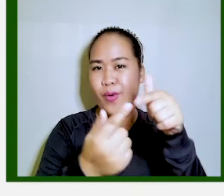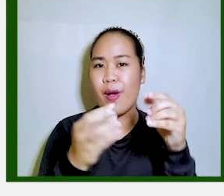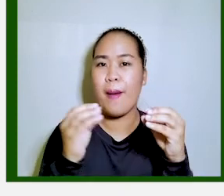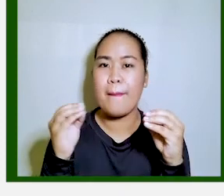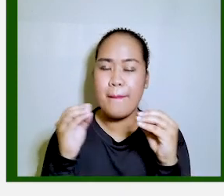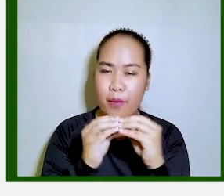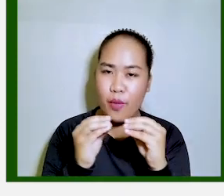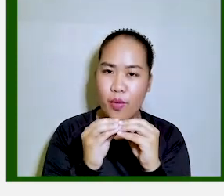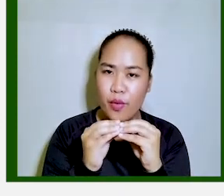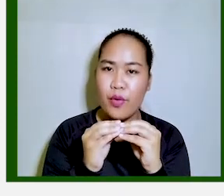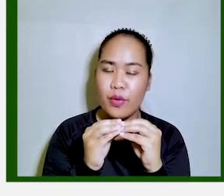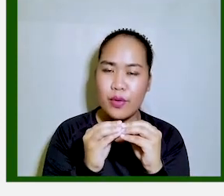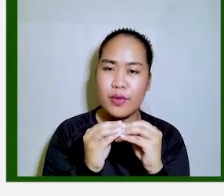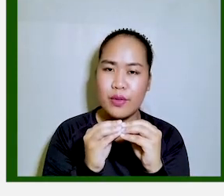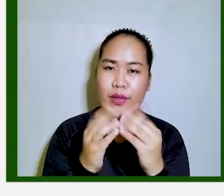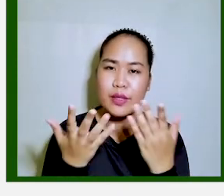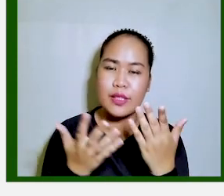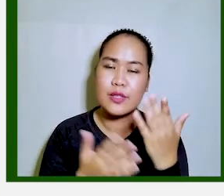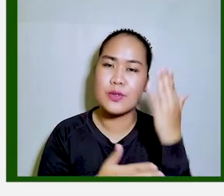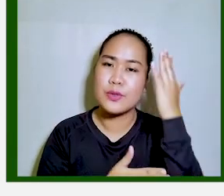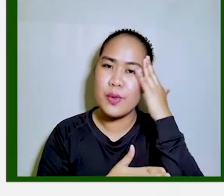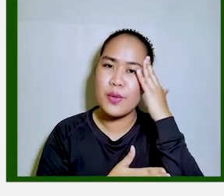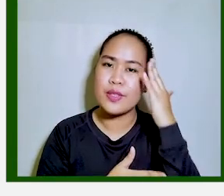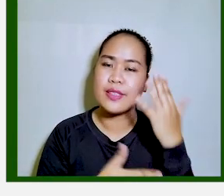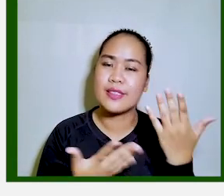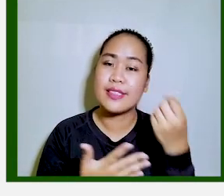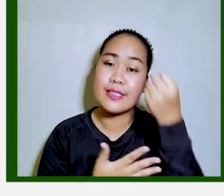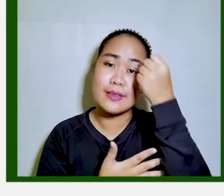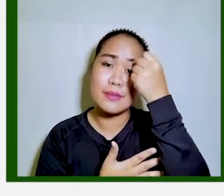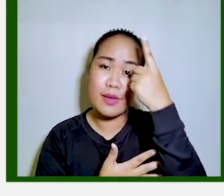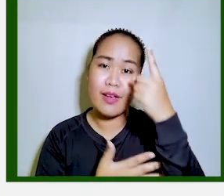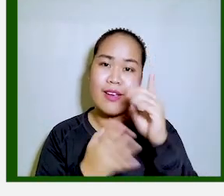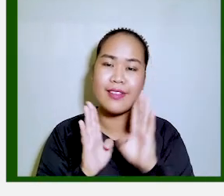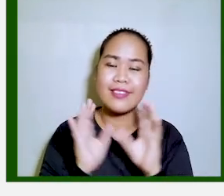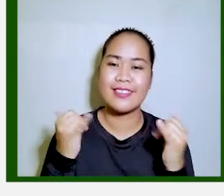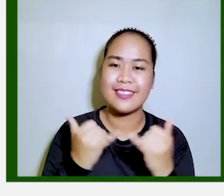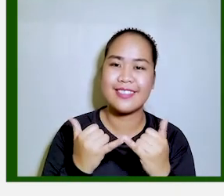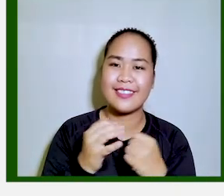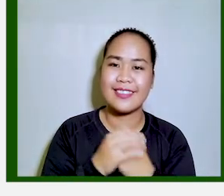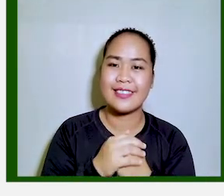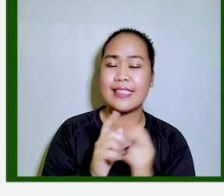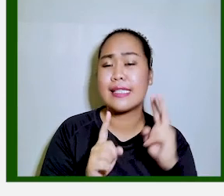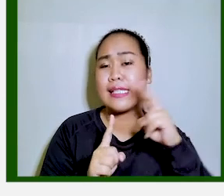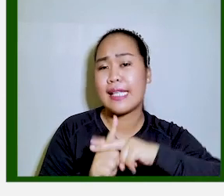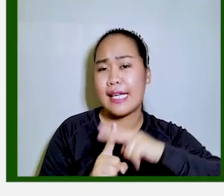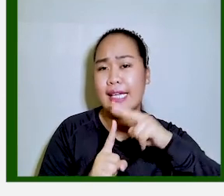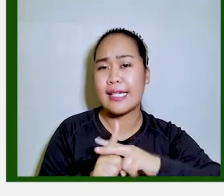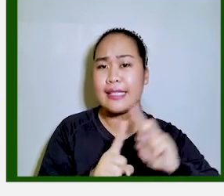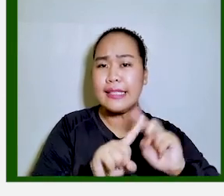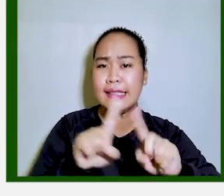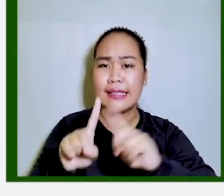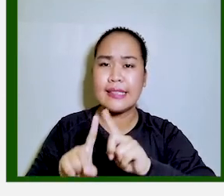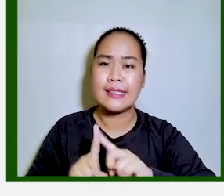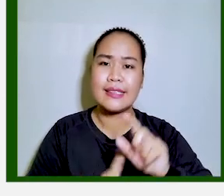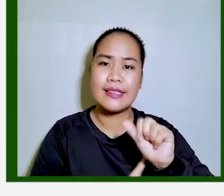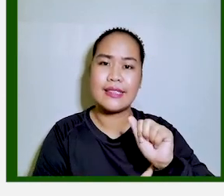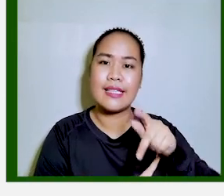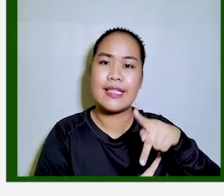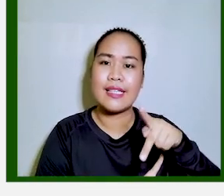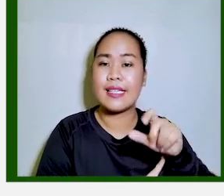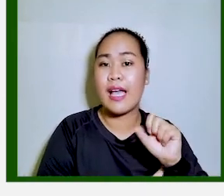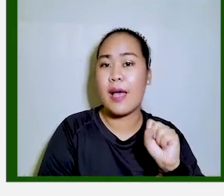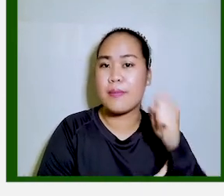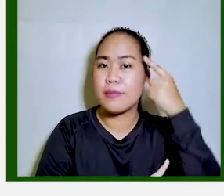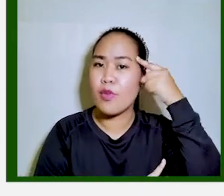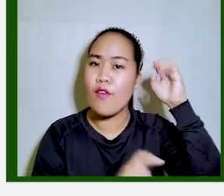to be known as a smart barangay. So, ang aming pag-apply ng ganitong mga applications ay expected na po